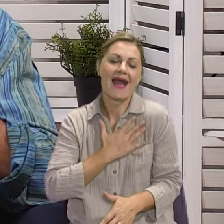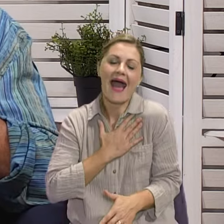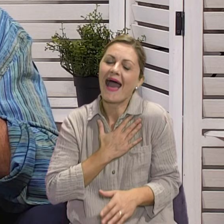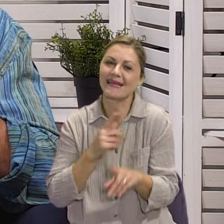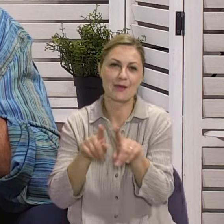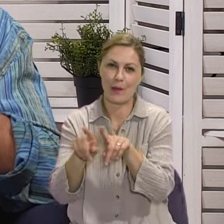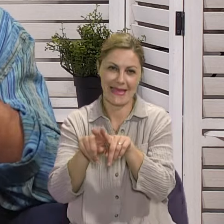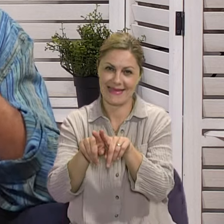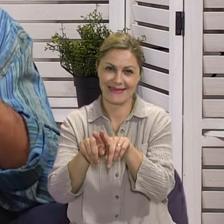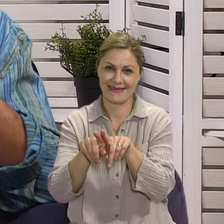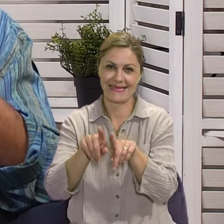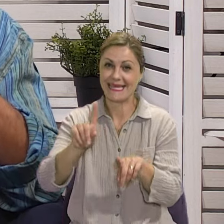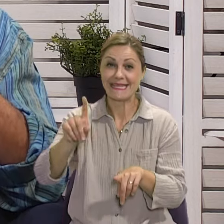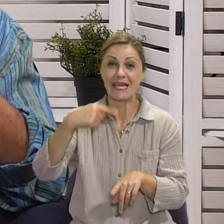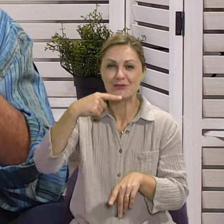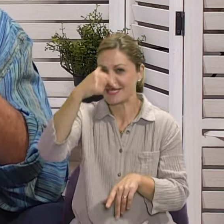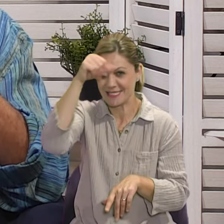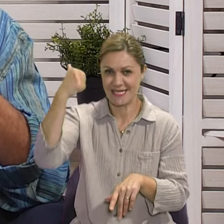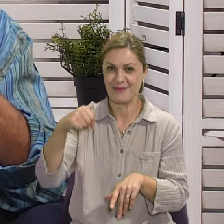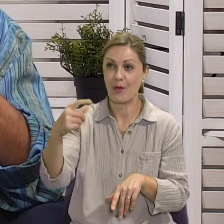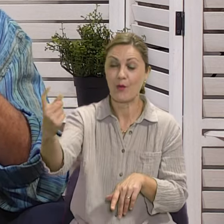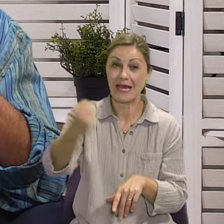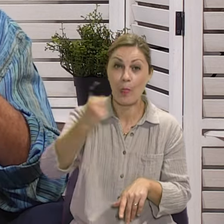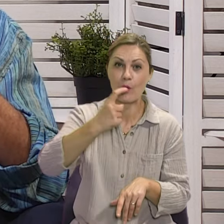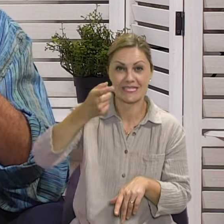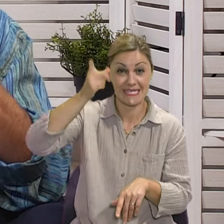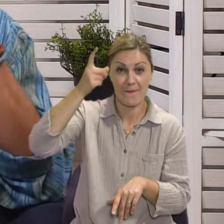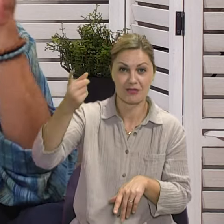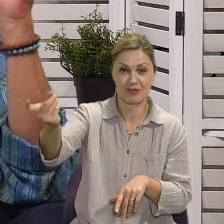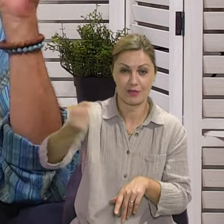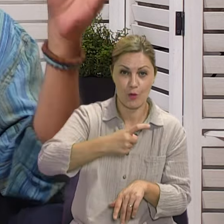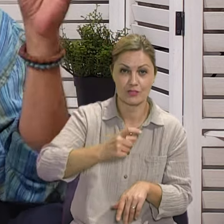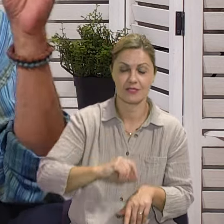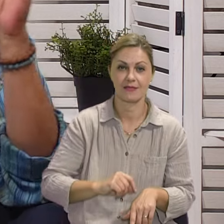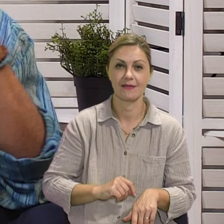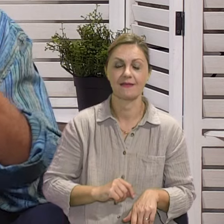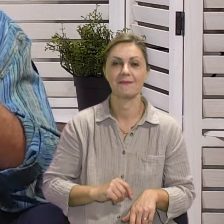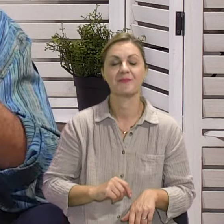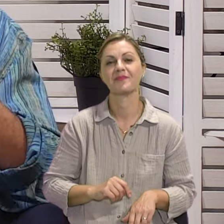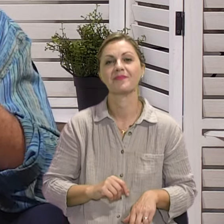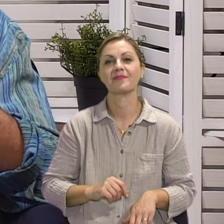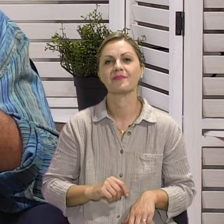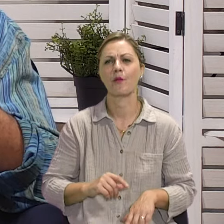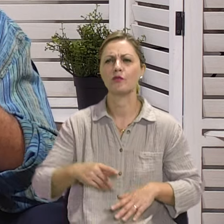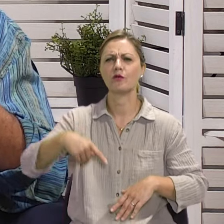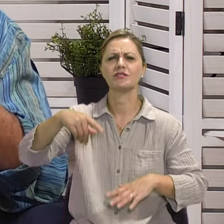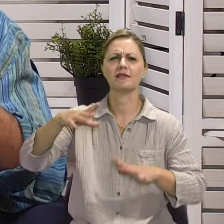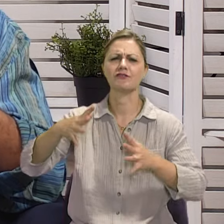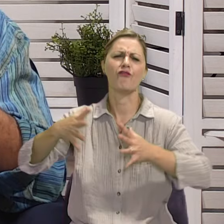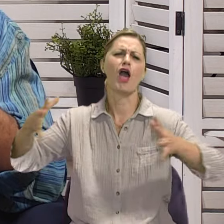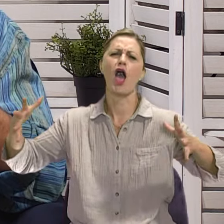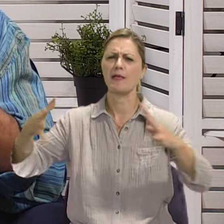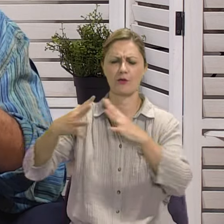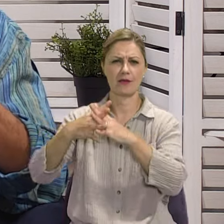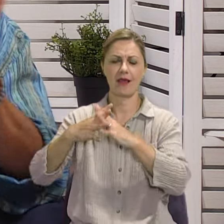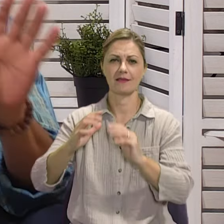odmah prepoznat. Svaki put kad dođe iz Berlina, iz Covent Gardena, iz Metropolitena, znate